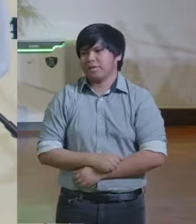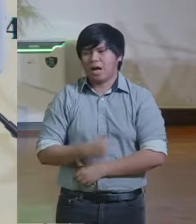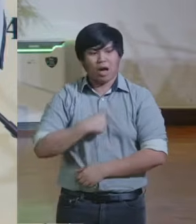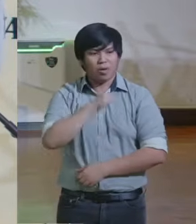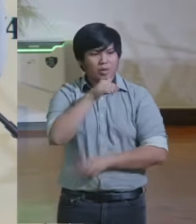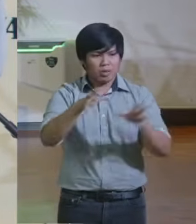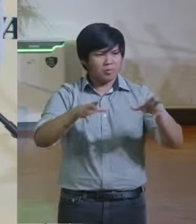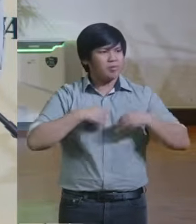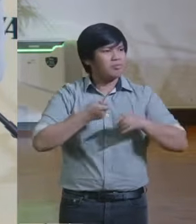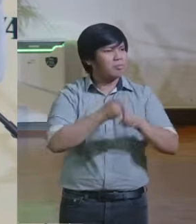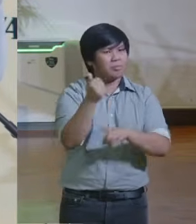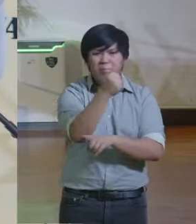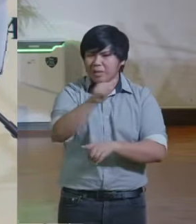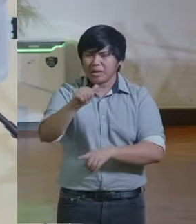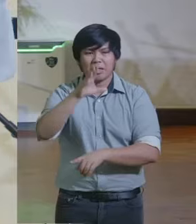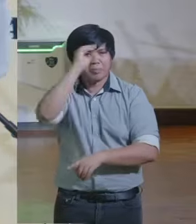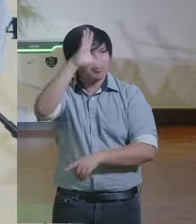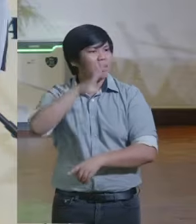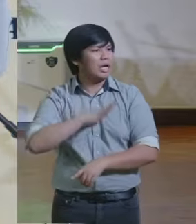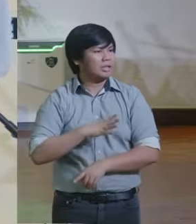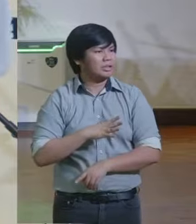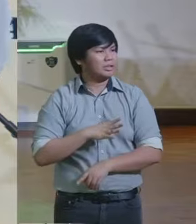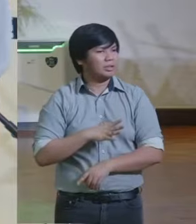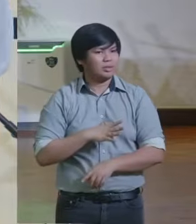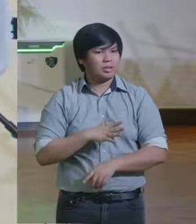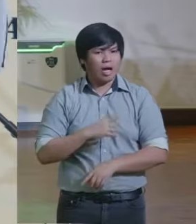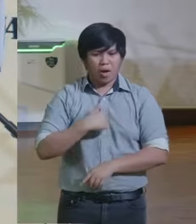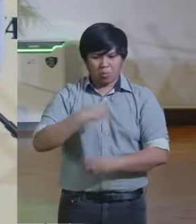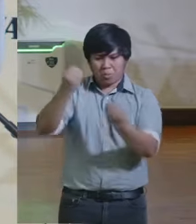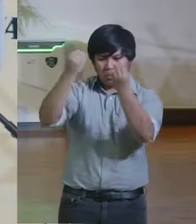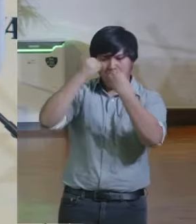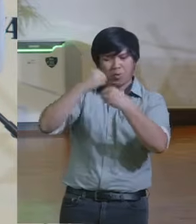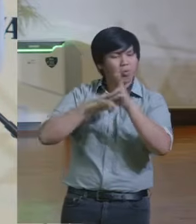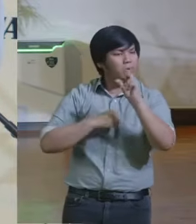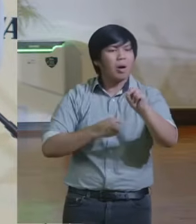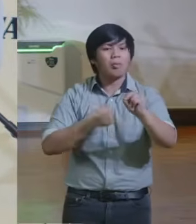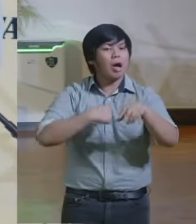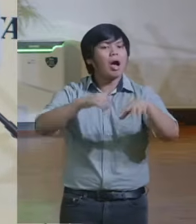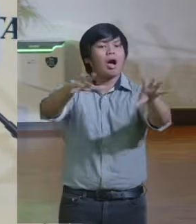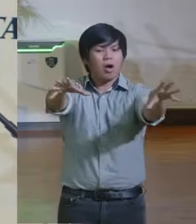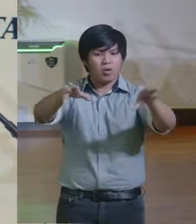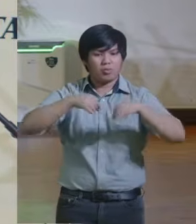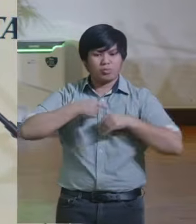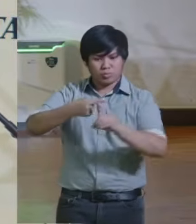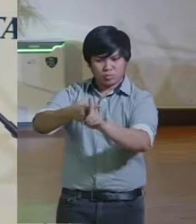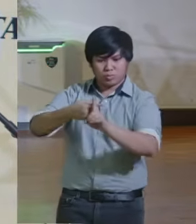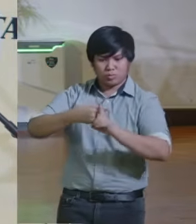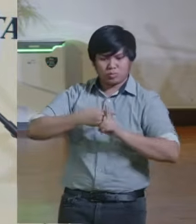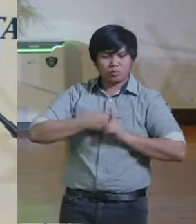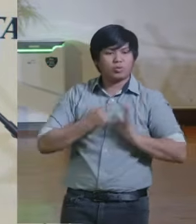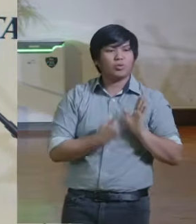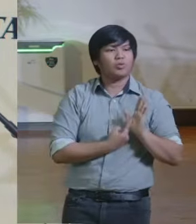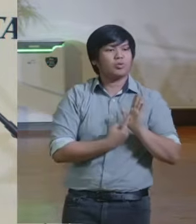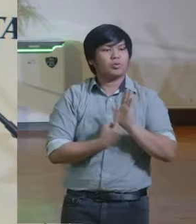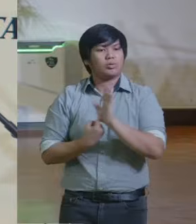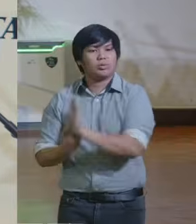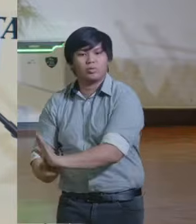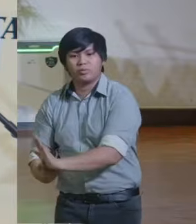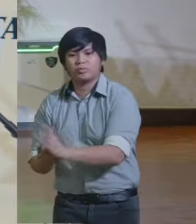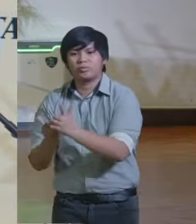from any man, nor was I taught it, but I received it through a revelation of Jesus